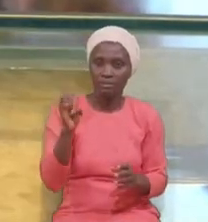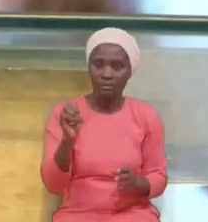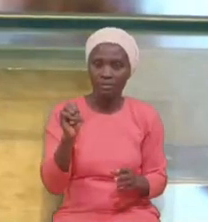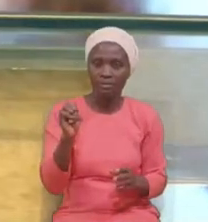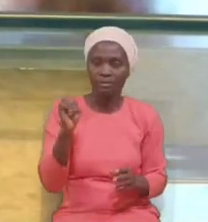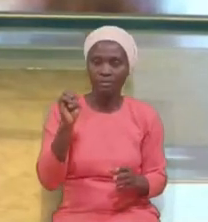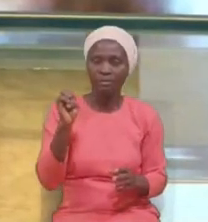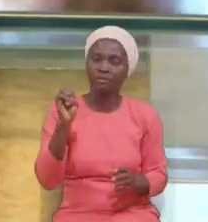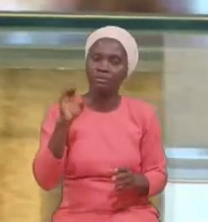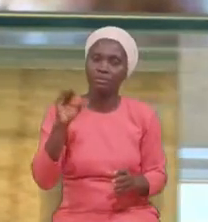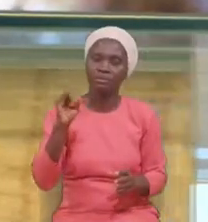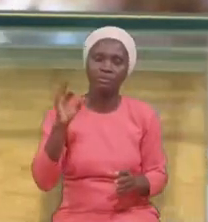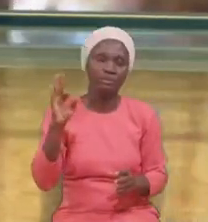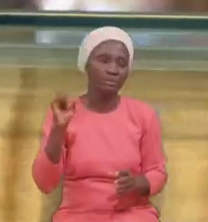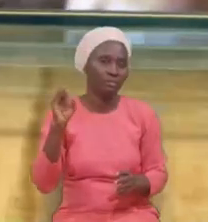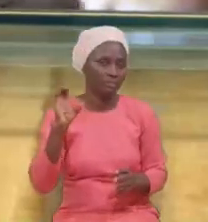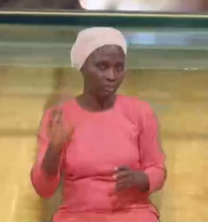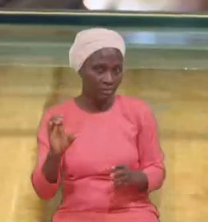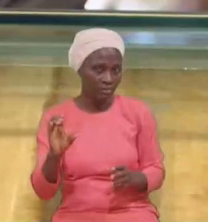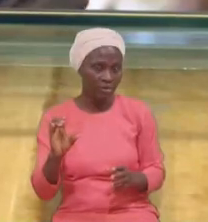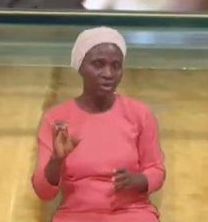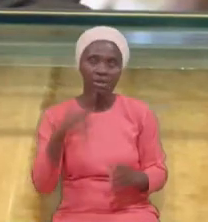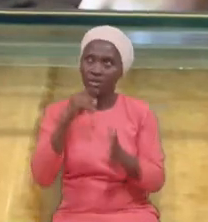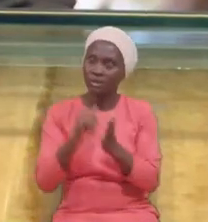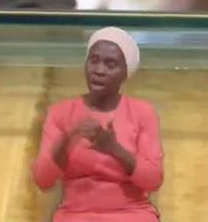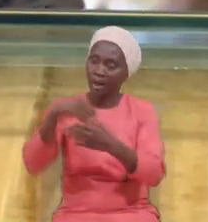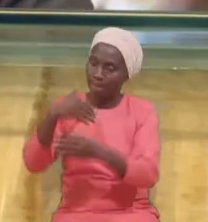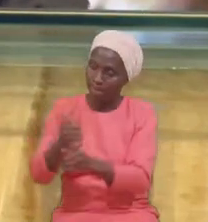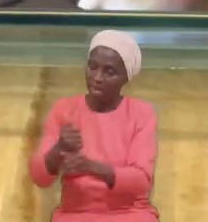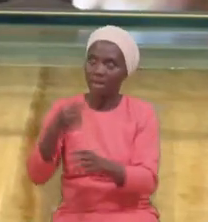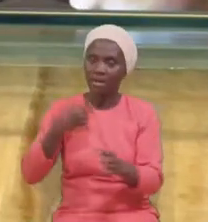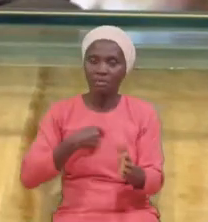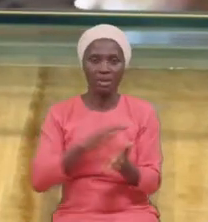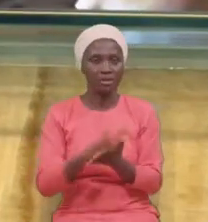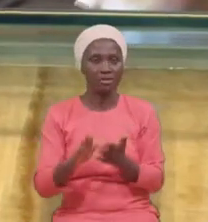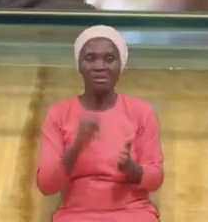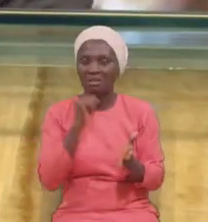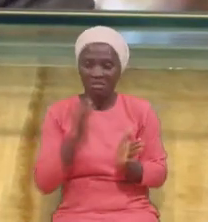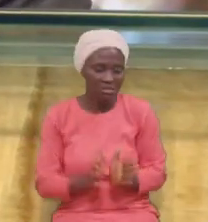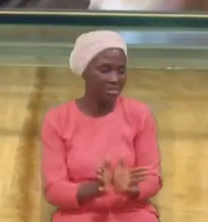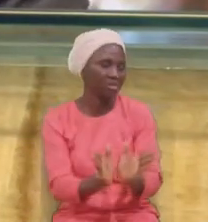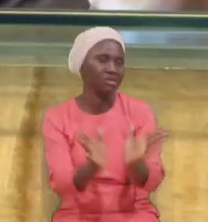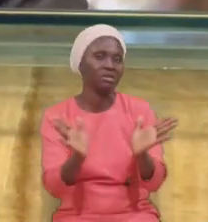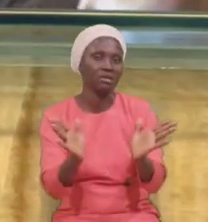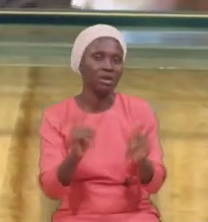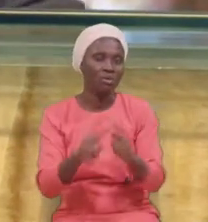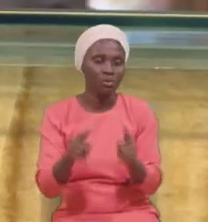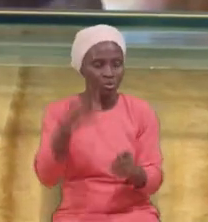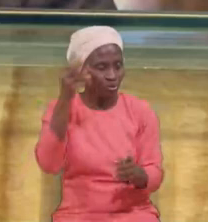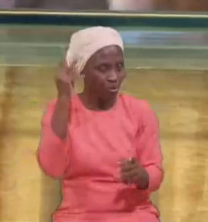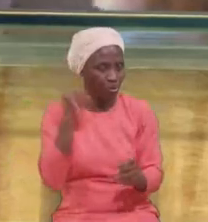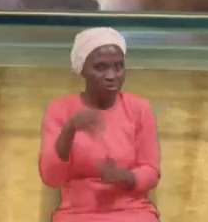si tu le veux, rends-moi pur. Sa prière n'est pas une prière vague qui couvre tous les